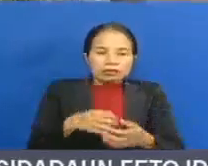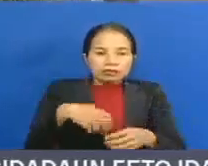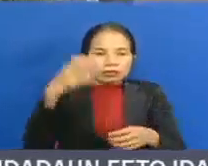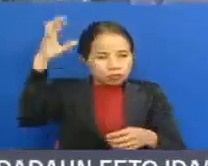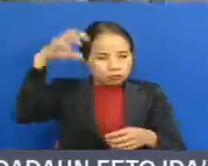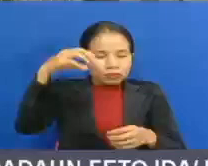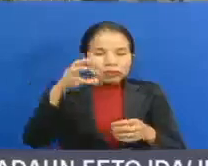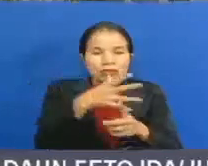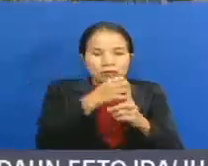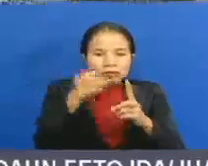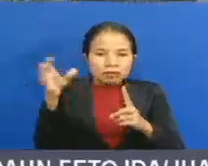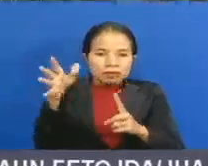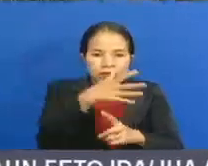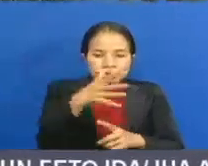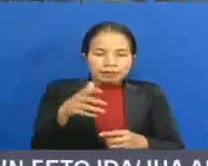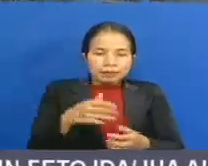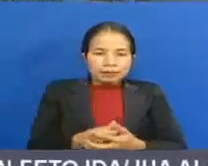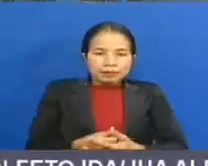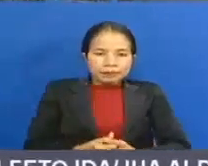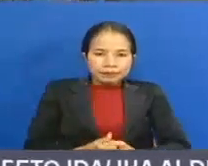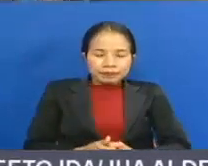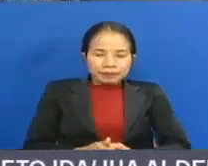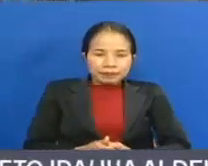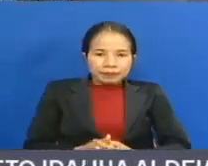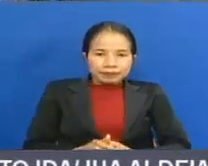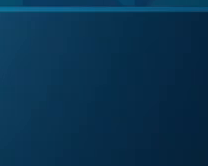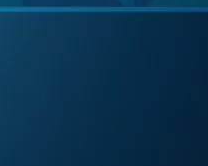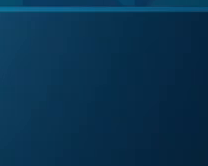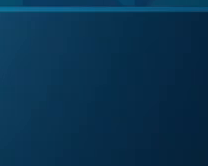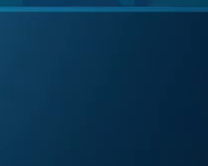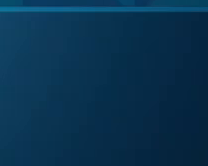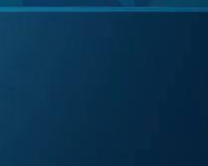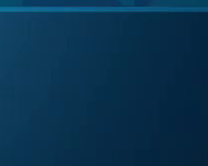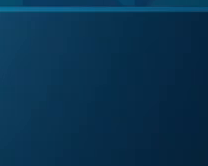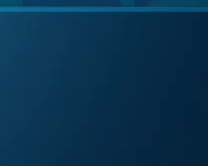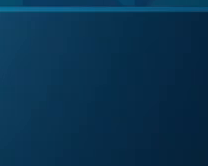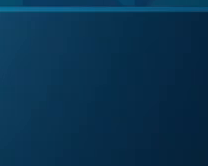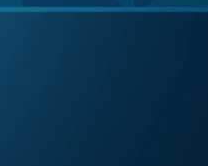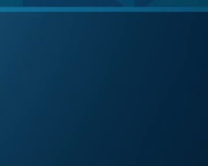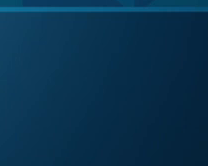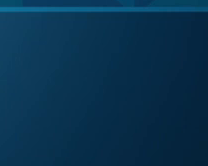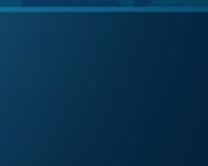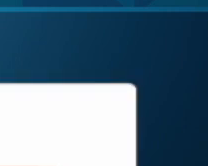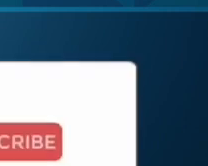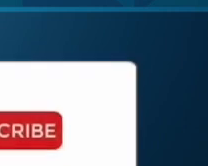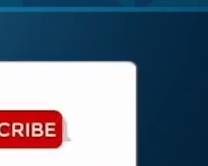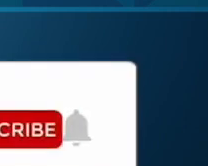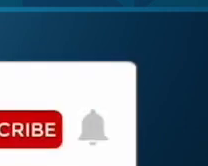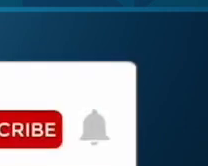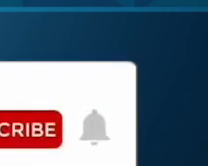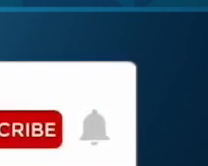animbot. Aliança Nunes, Leinelai, RTTeli. Atu retang informação factuais